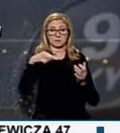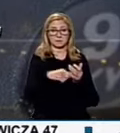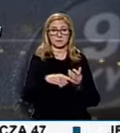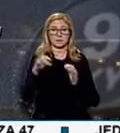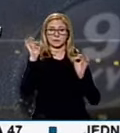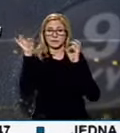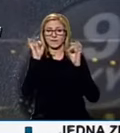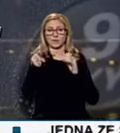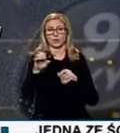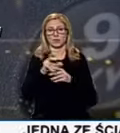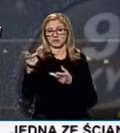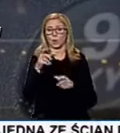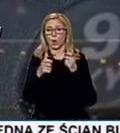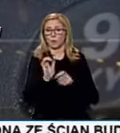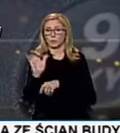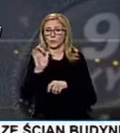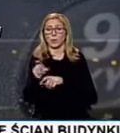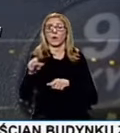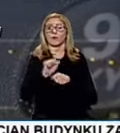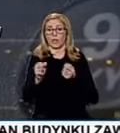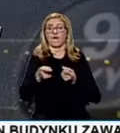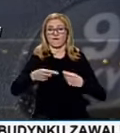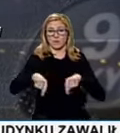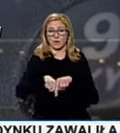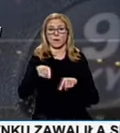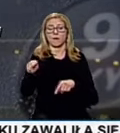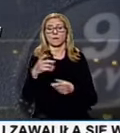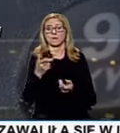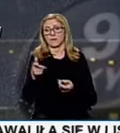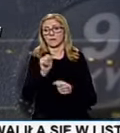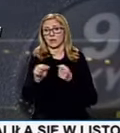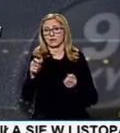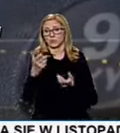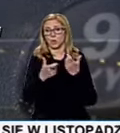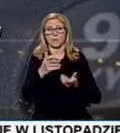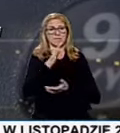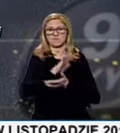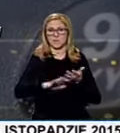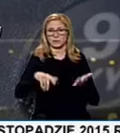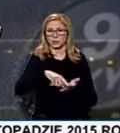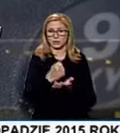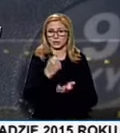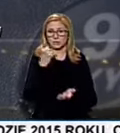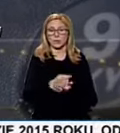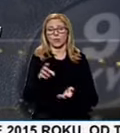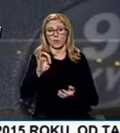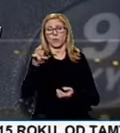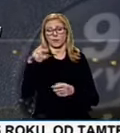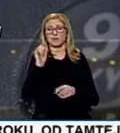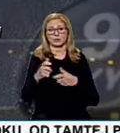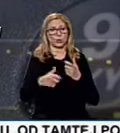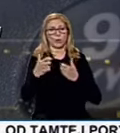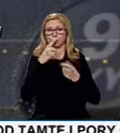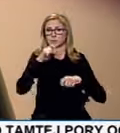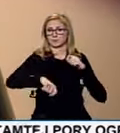sygnały, że takie przewozy są wykonywane i są one wykonywane niezgodnie z przepisami, na pewno takie kontrole